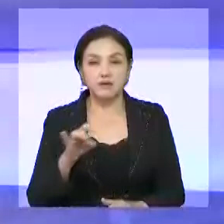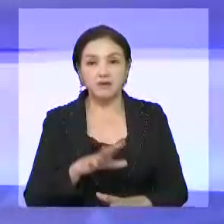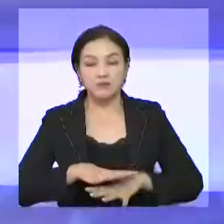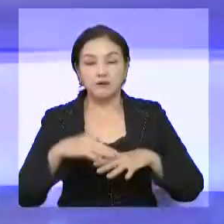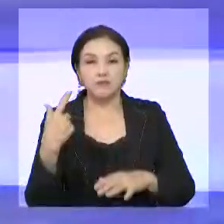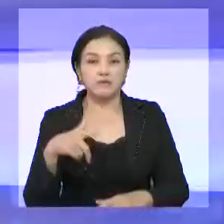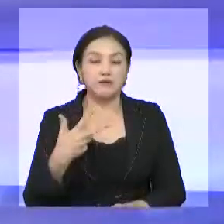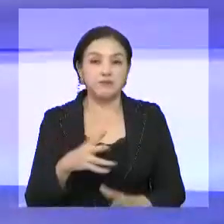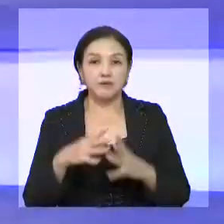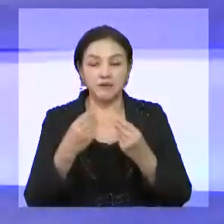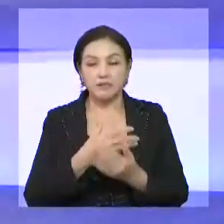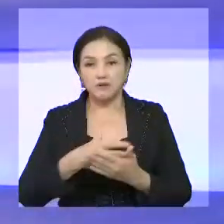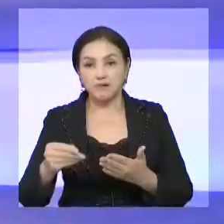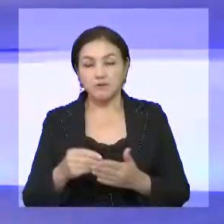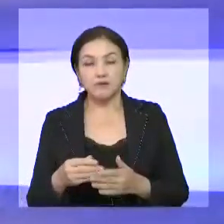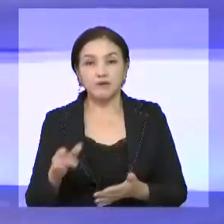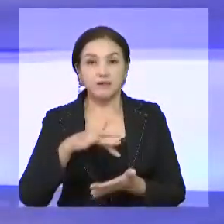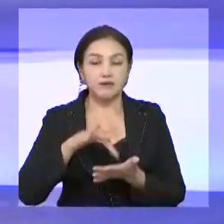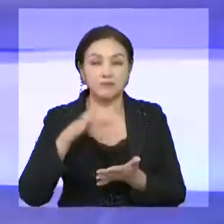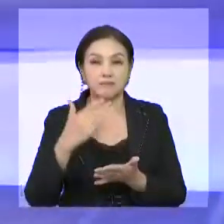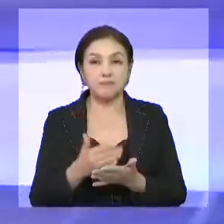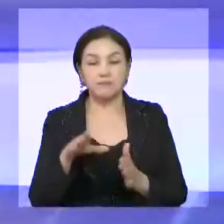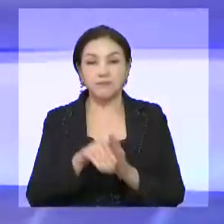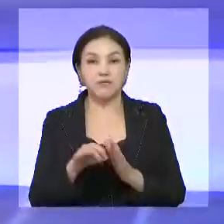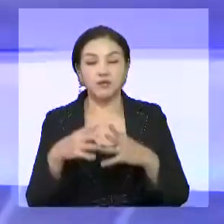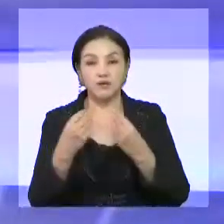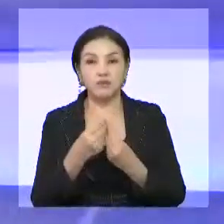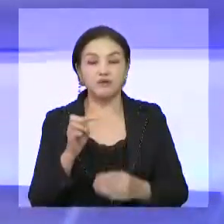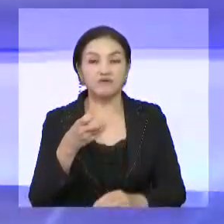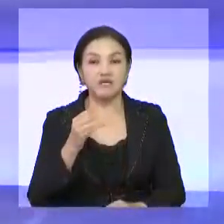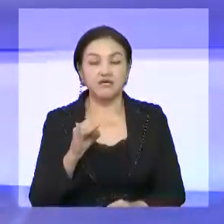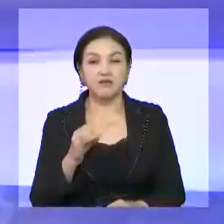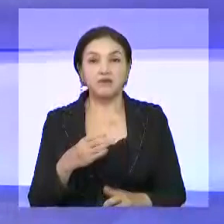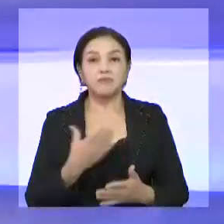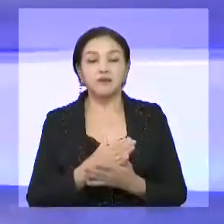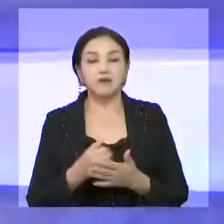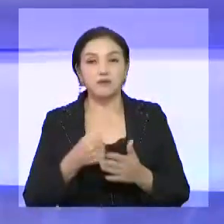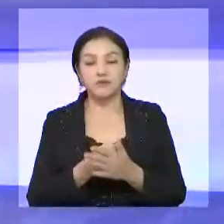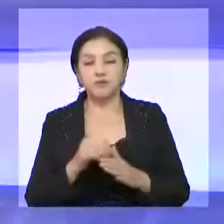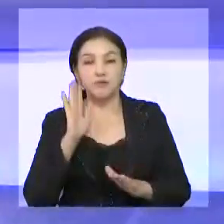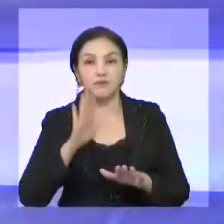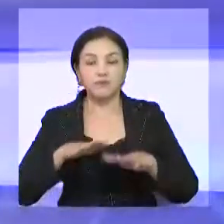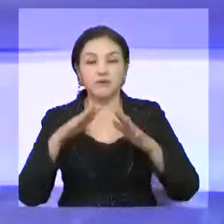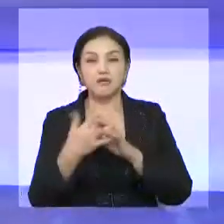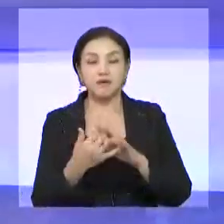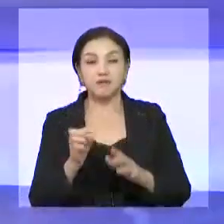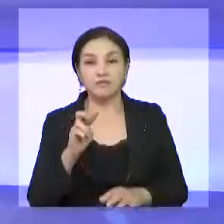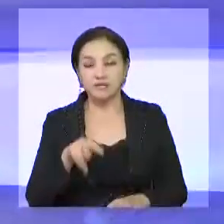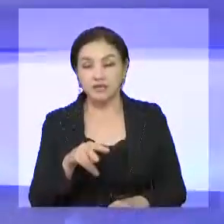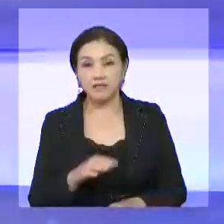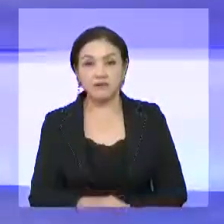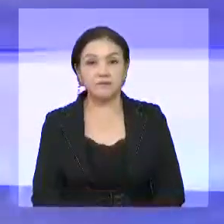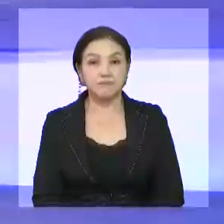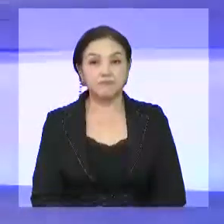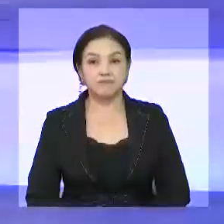более 130 семей купили дома в райцентре. В их числе семья Гульжан Утиниязовой, которая до половодья жила в селе Екпетал. Подробнее